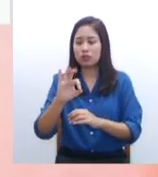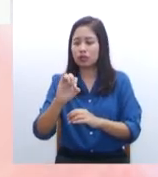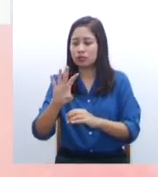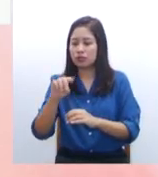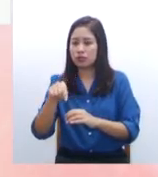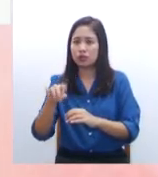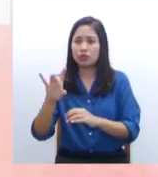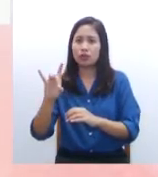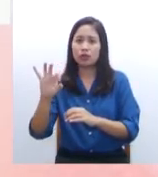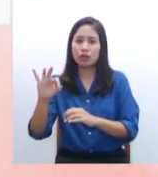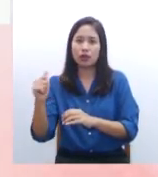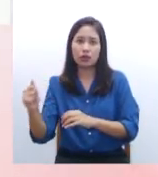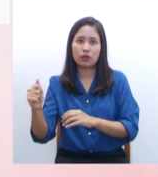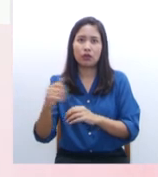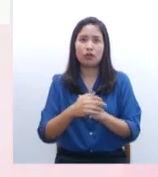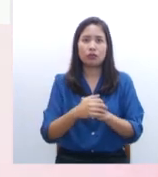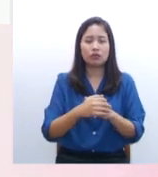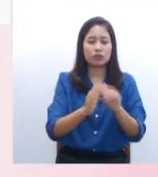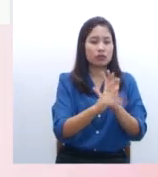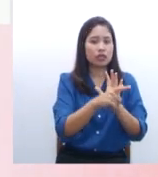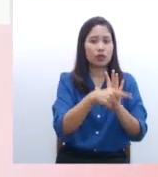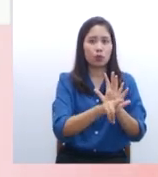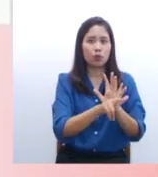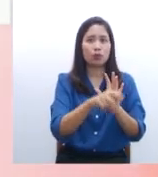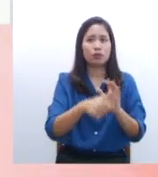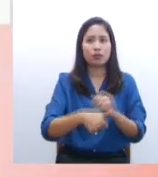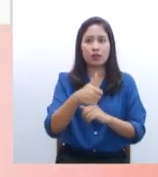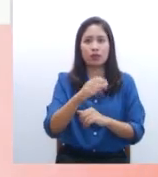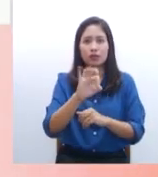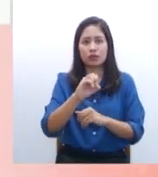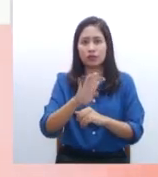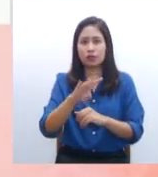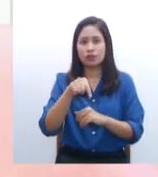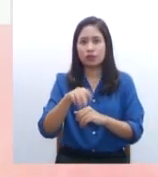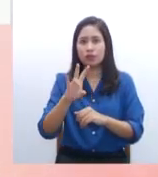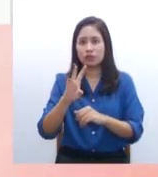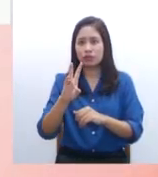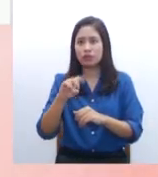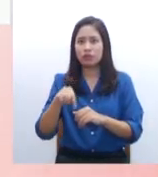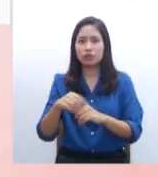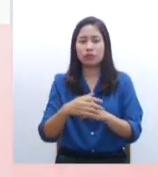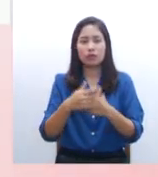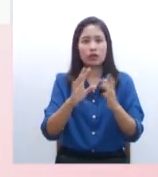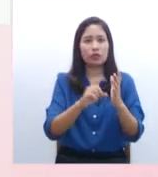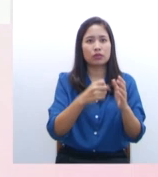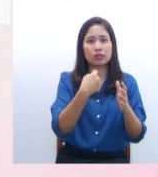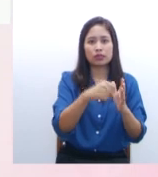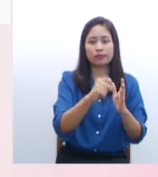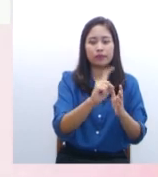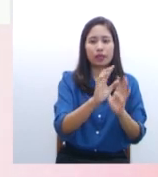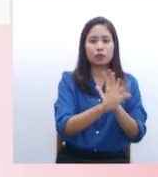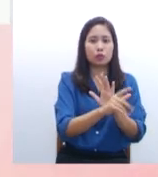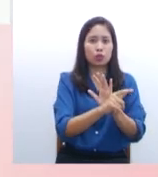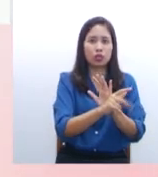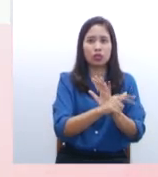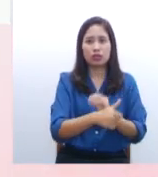ภูมินะครับได้ 94.77 นะครับได้เกรด A แล้วก็อันดับ10นะครับท็อป10สปชลบุรีเขต1นะครับได้ 94.49 คะแนนได้เกร